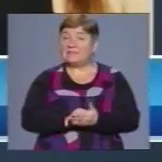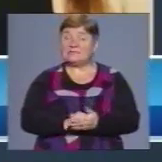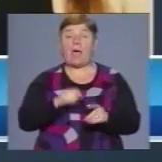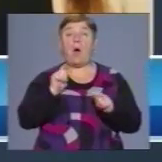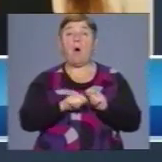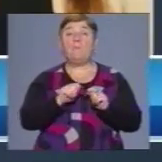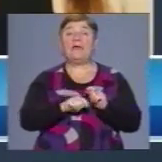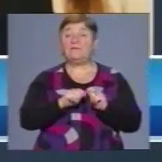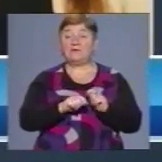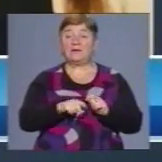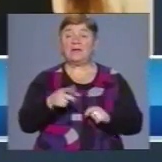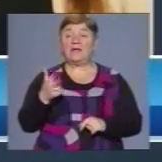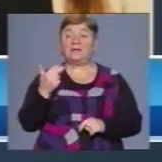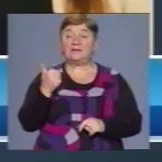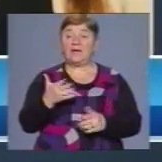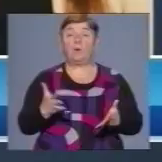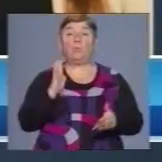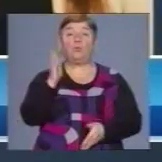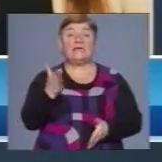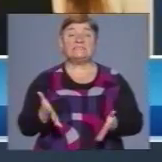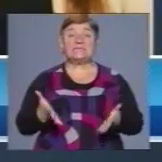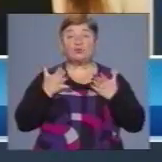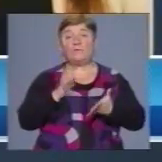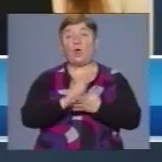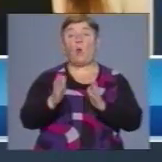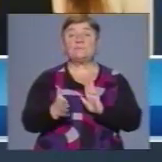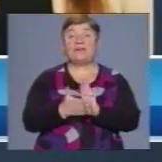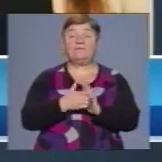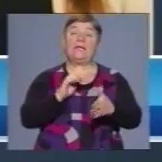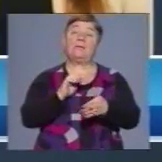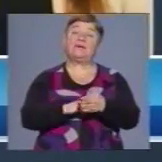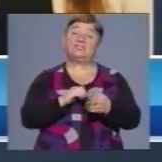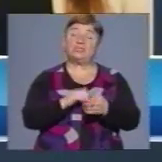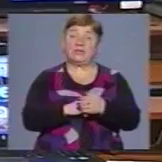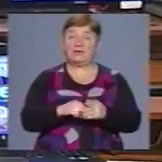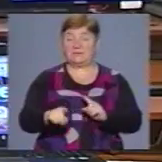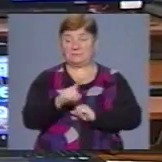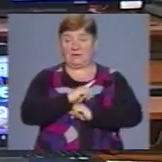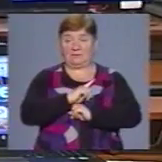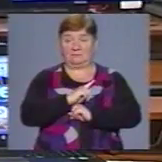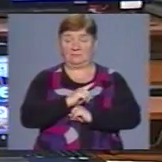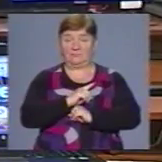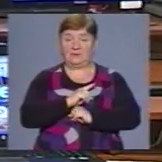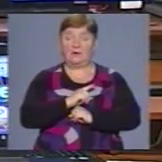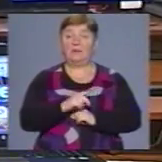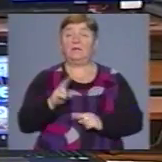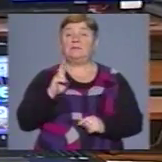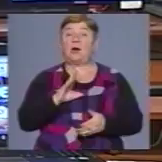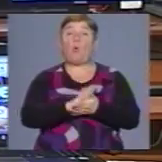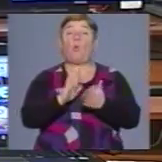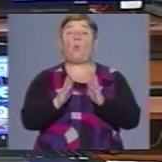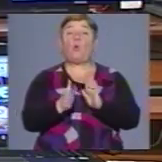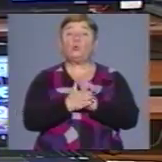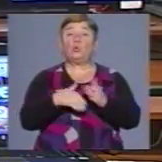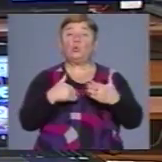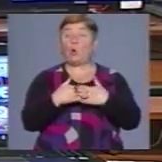перевірки буде з'ясовано обставини і причини цієї події. Партнерську угоду щодо